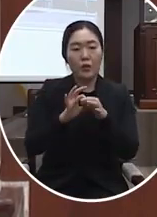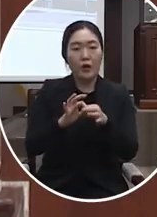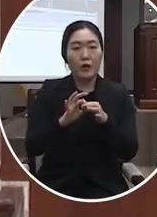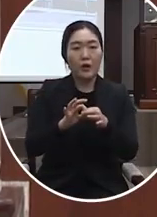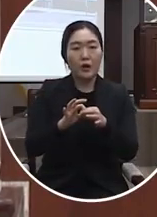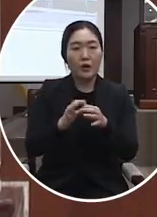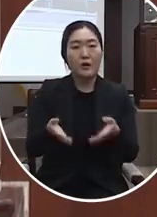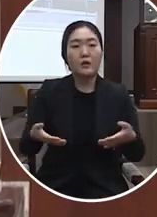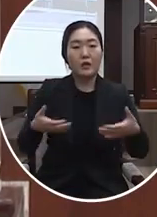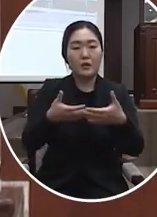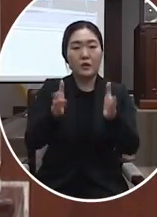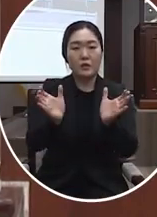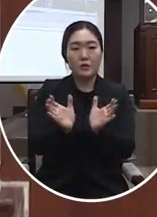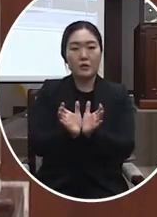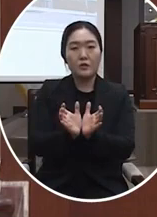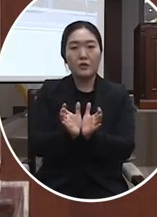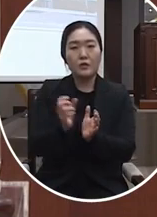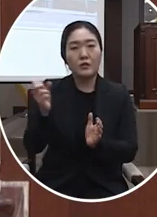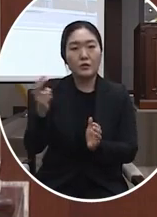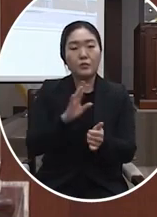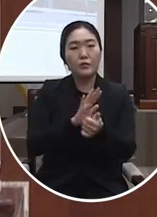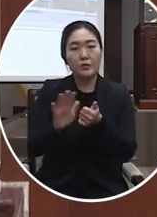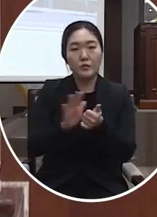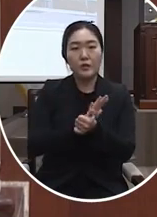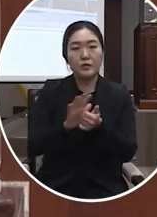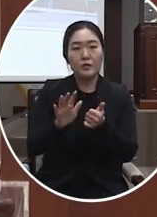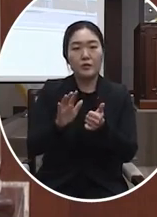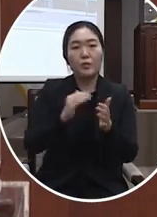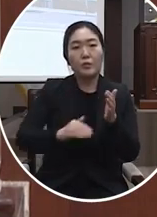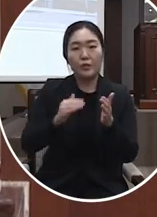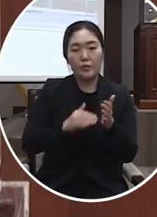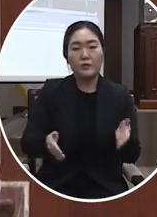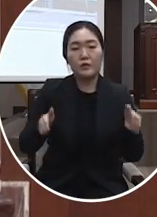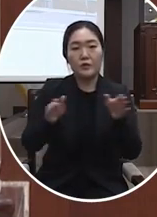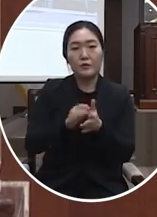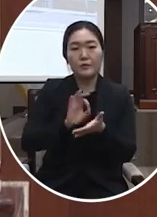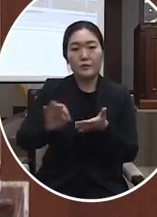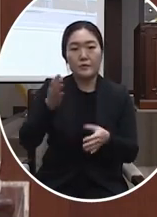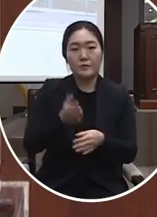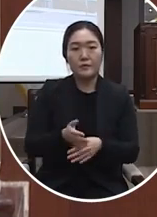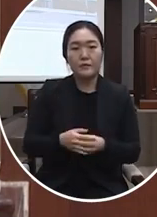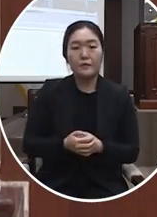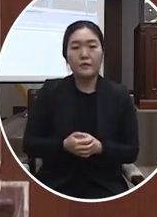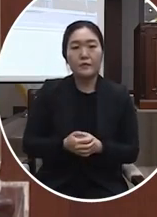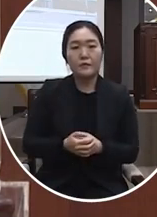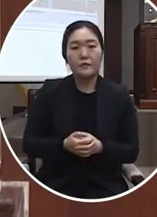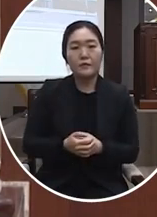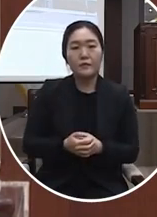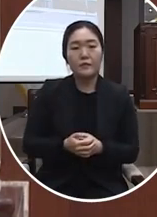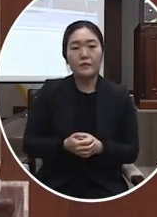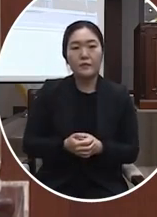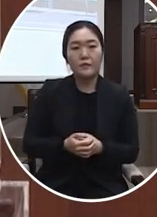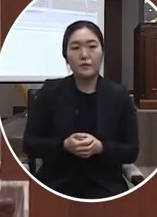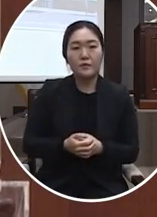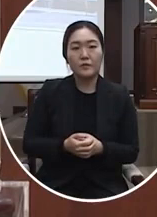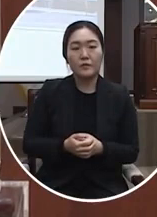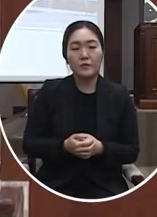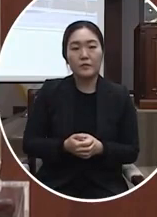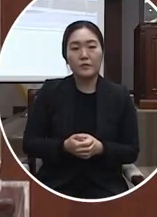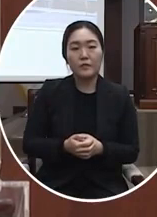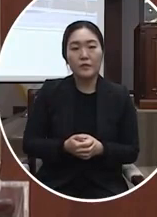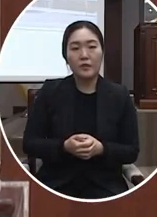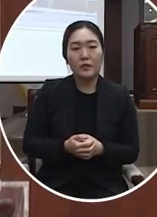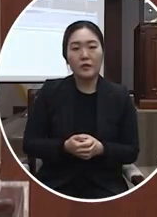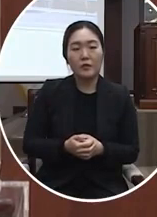유관, 관편단체들이 단체들과 서비스공단이 입주되어 이용하고 있습니다. 단순